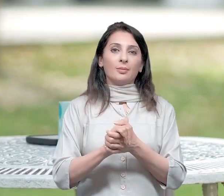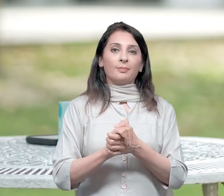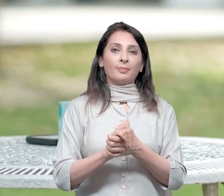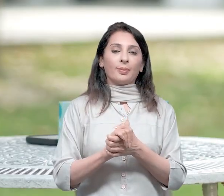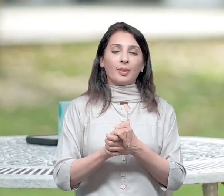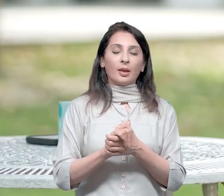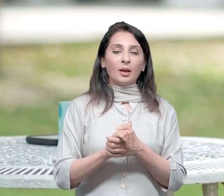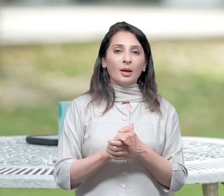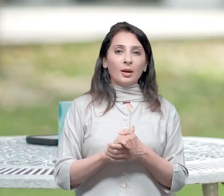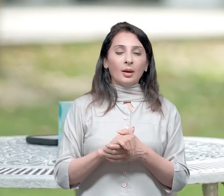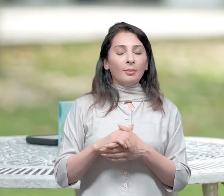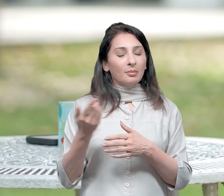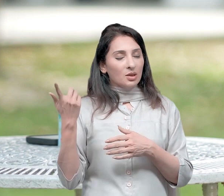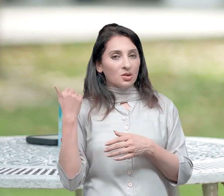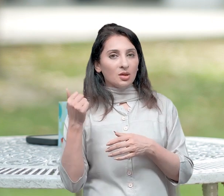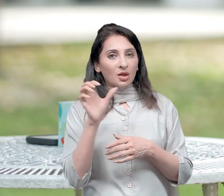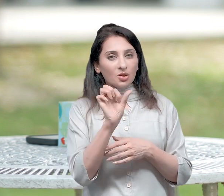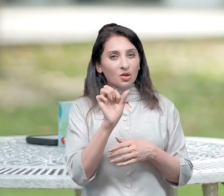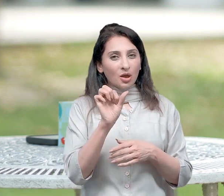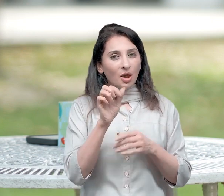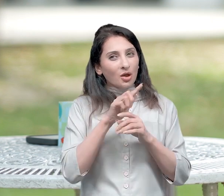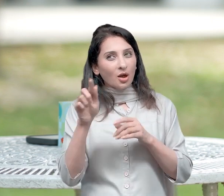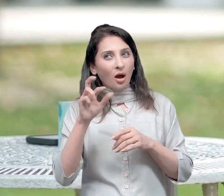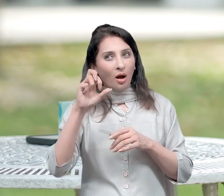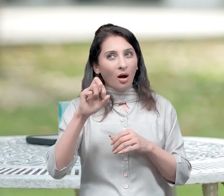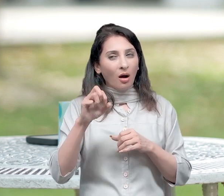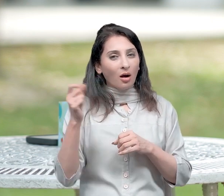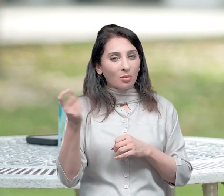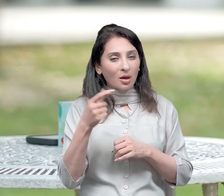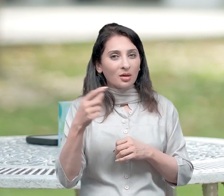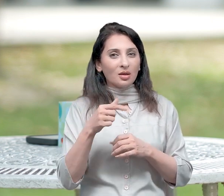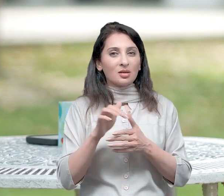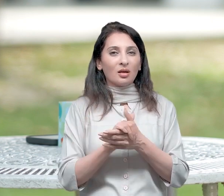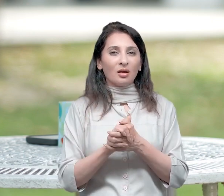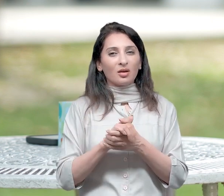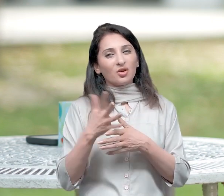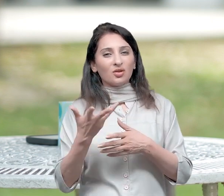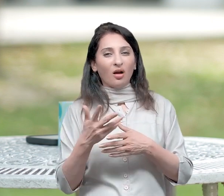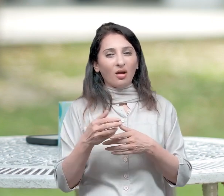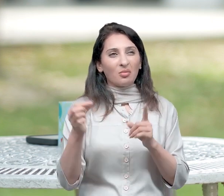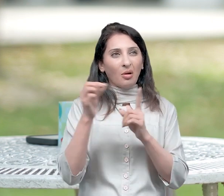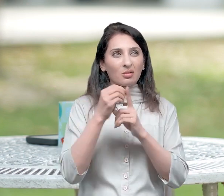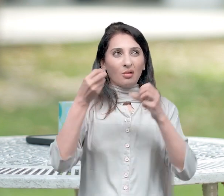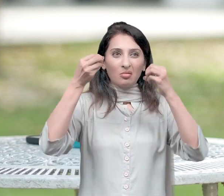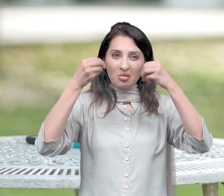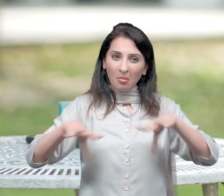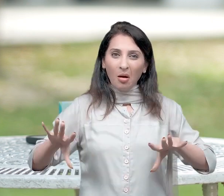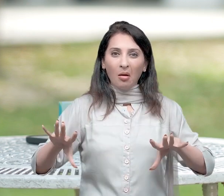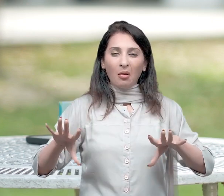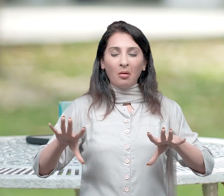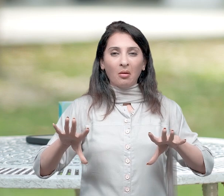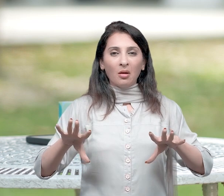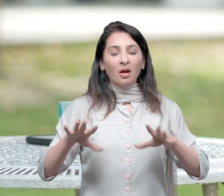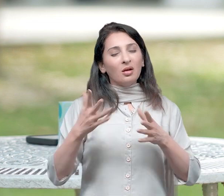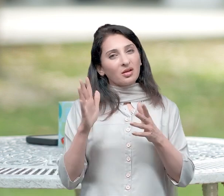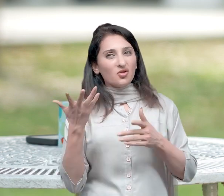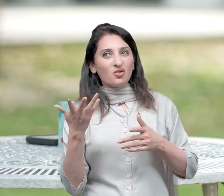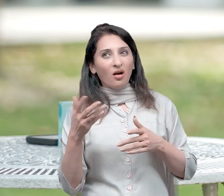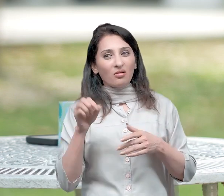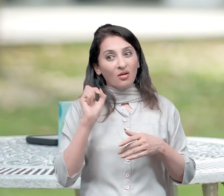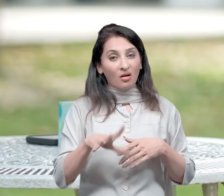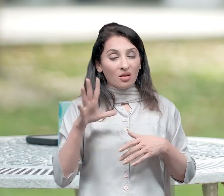کہ ڈیفالٹ ہوگا یا ڈیفالٹ ہونے والا ہے۔ تو ڈیفالٹ سے کیا مراد